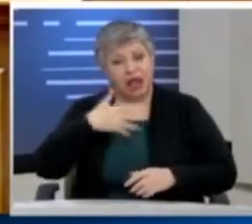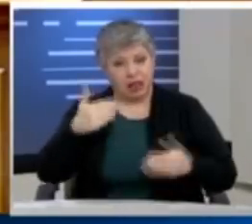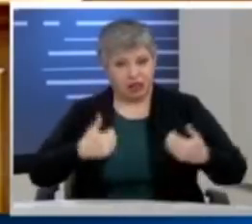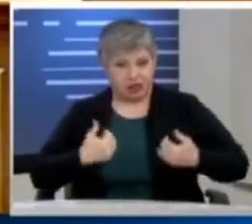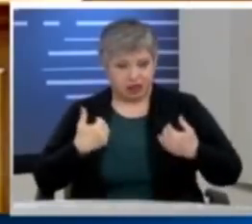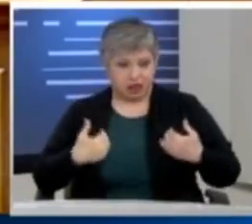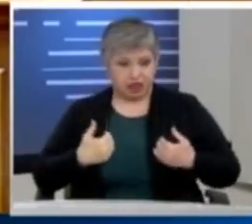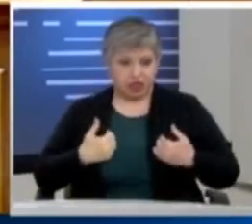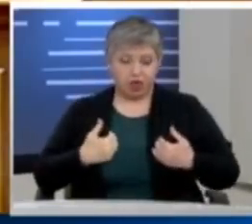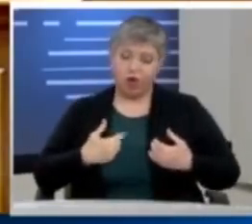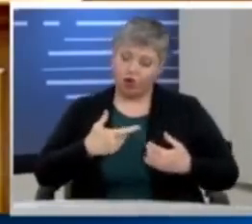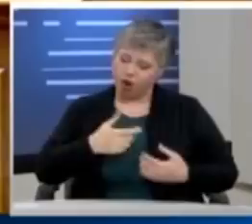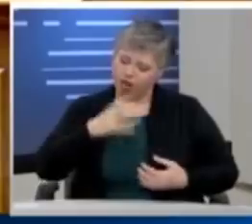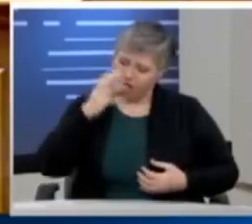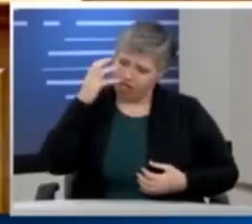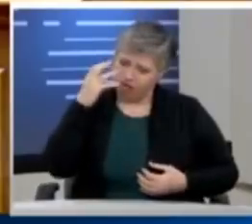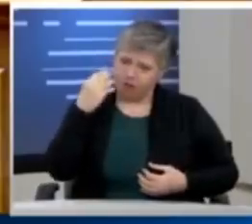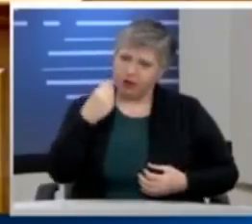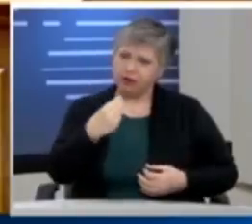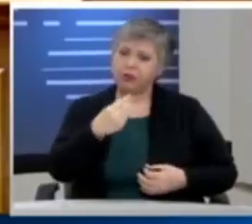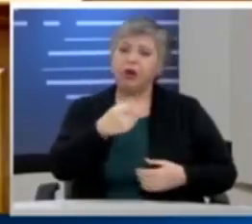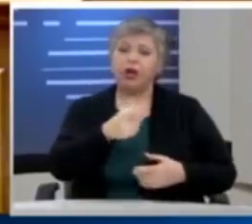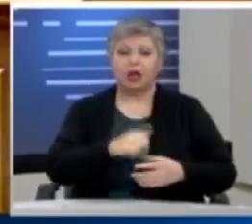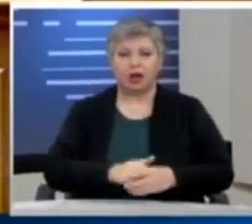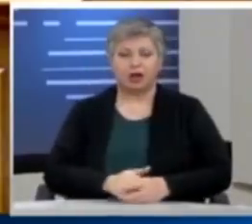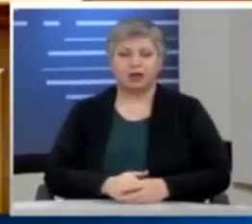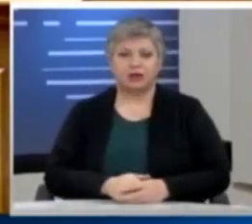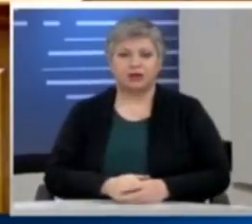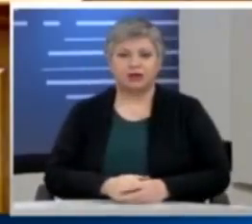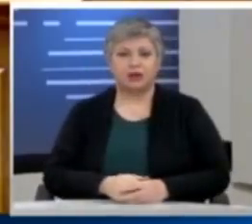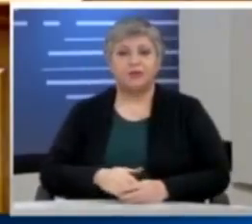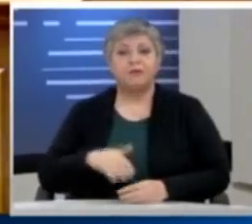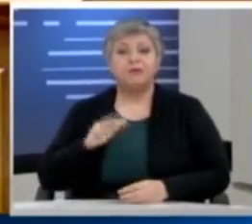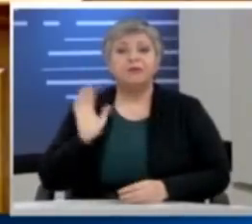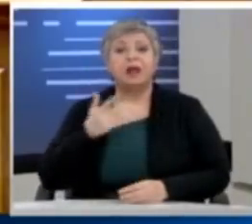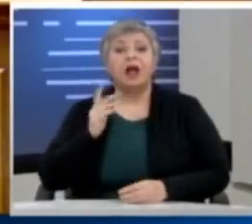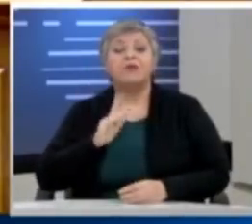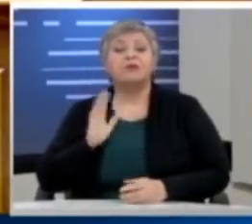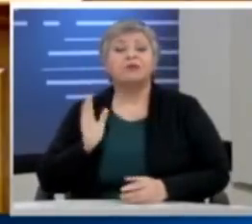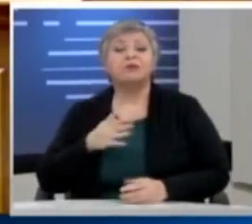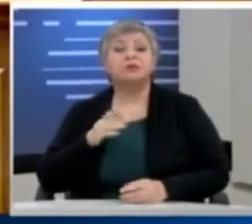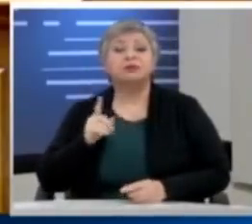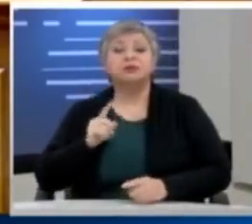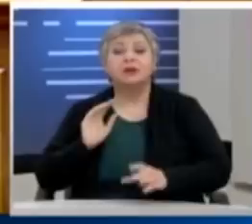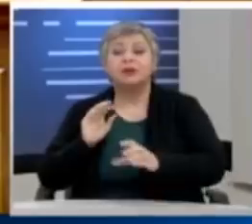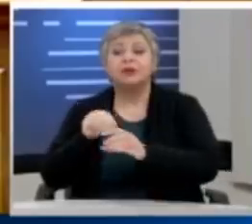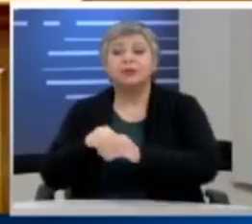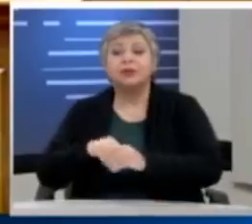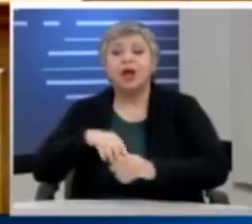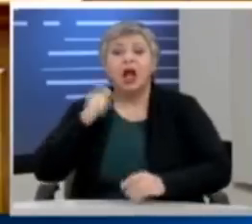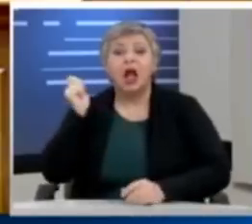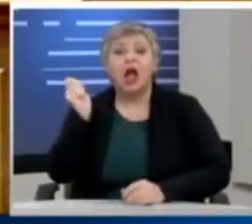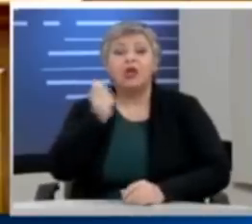τα θυμόσαστε κι εσείς. Αν κάποιοι έχουν συμμετάσχει σε εθνικιστικά